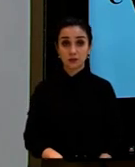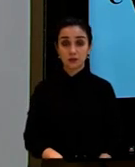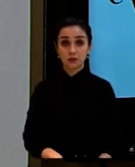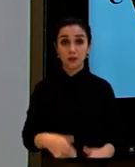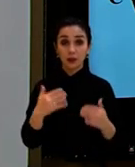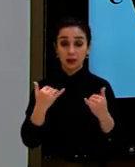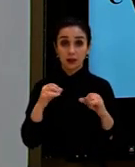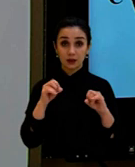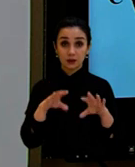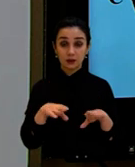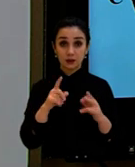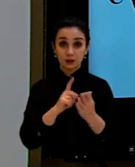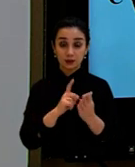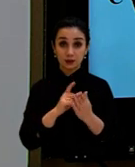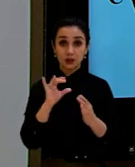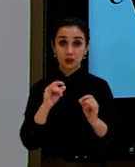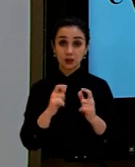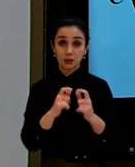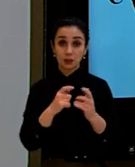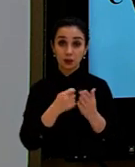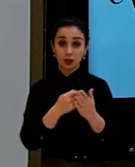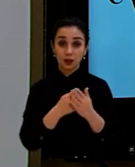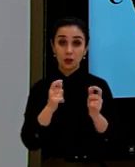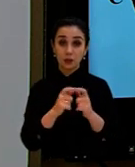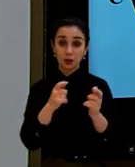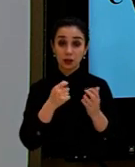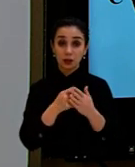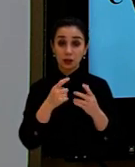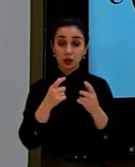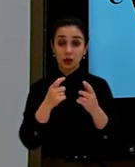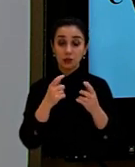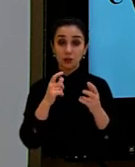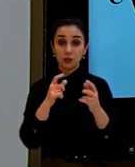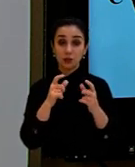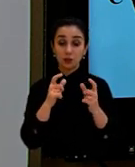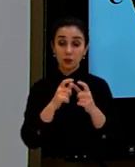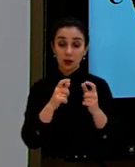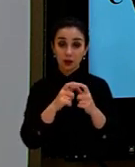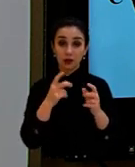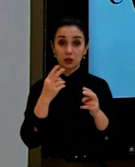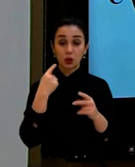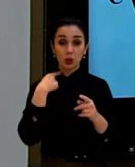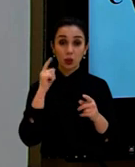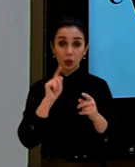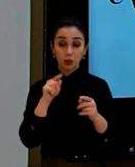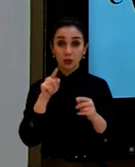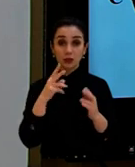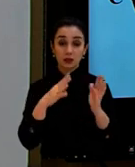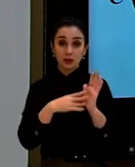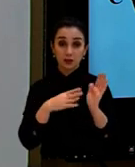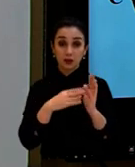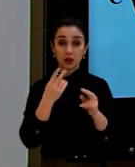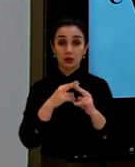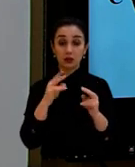А теперь порешаем задачу из билетов. Билет номер 9, пятое задание. Один из углов треугольника